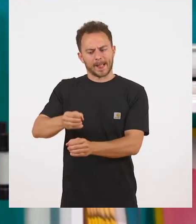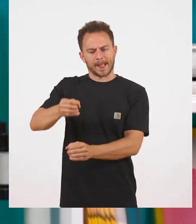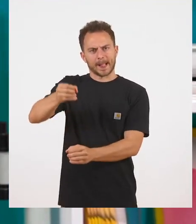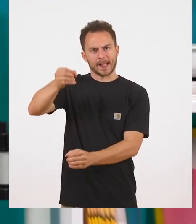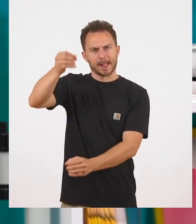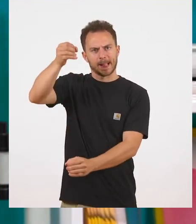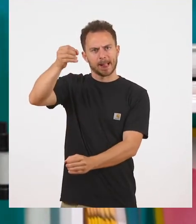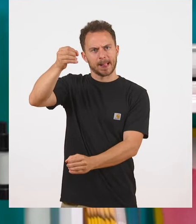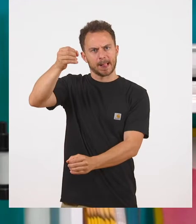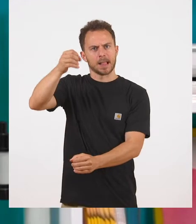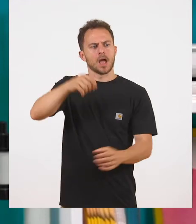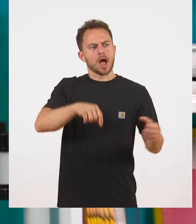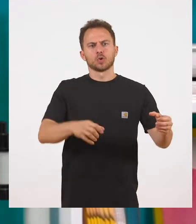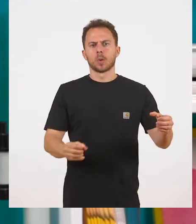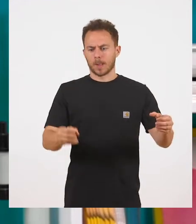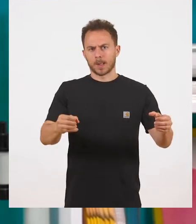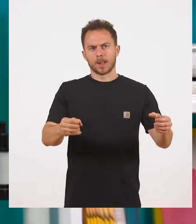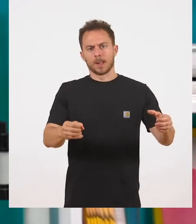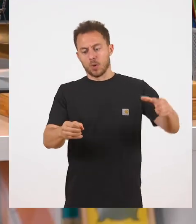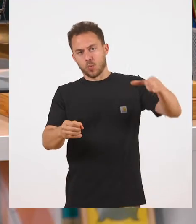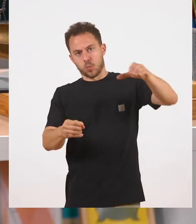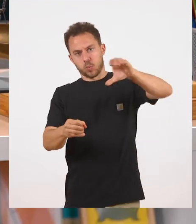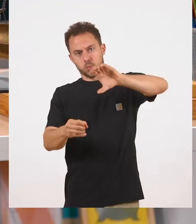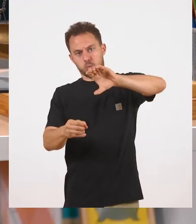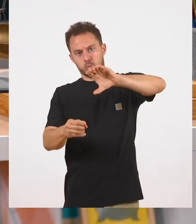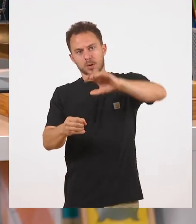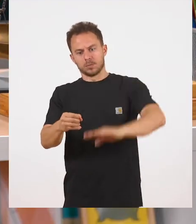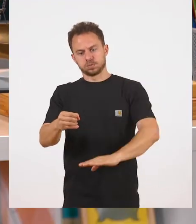διαφορετικό σχήμα και αδειάζω το νερό.